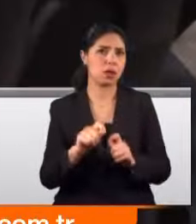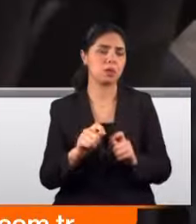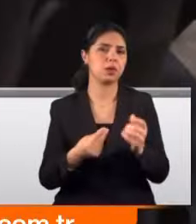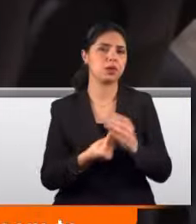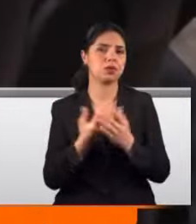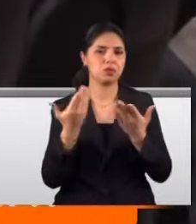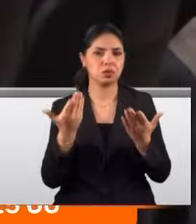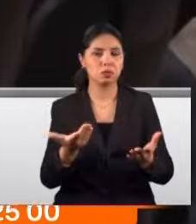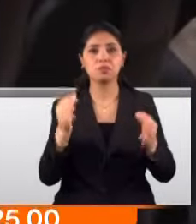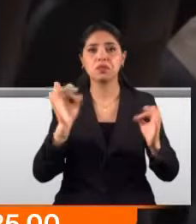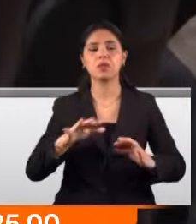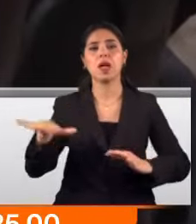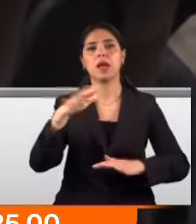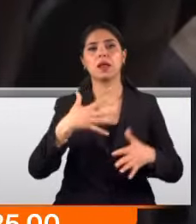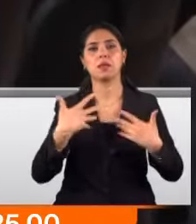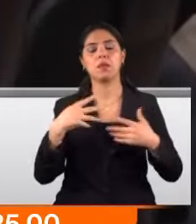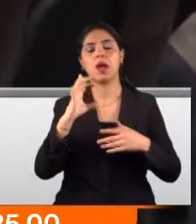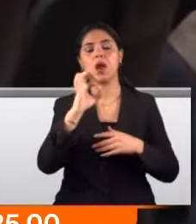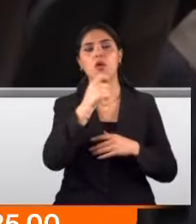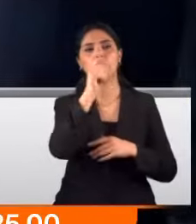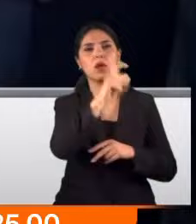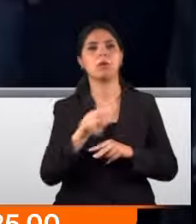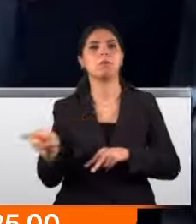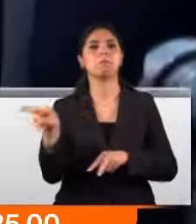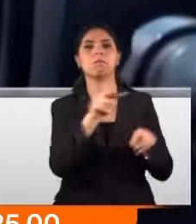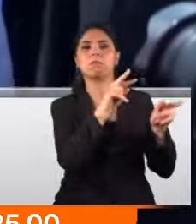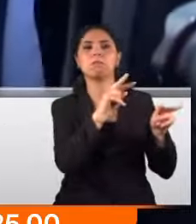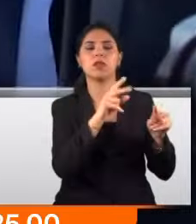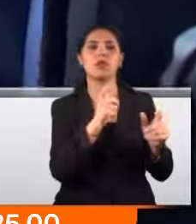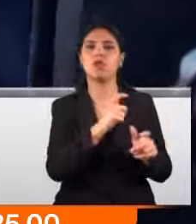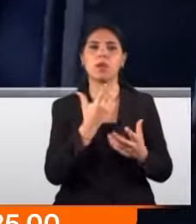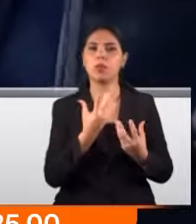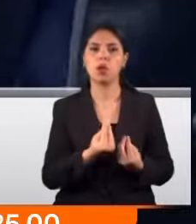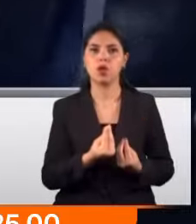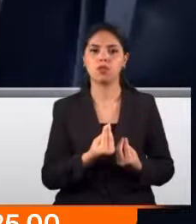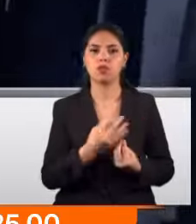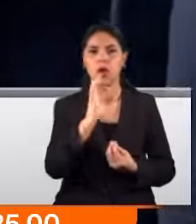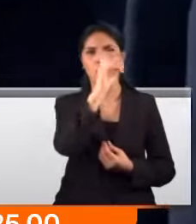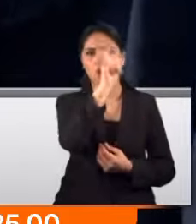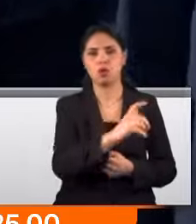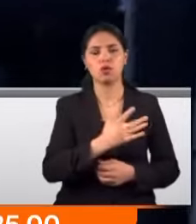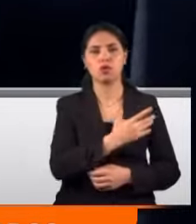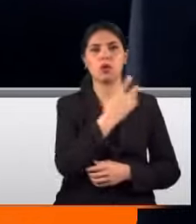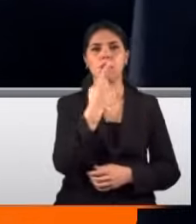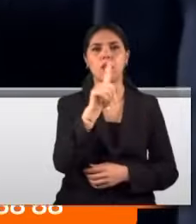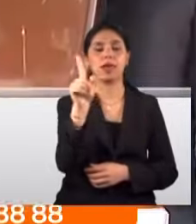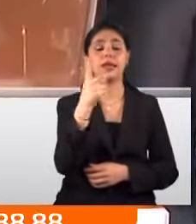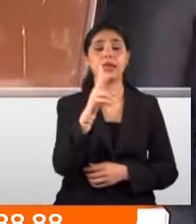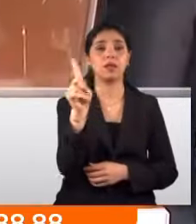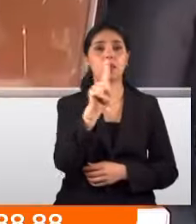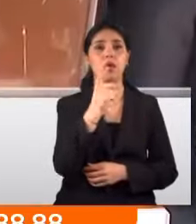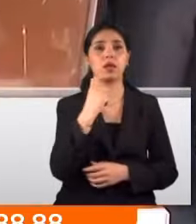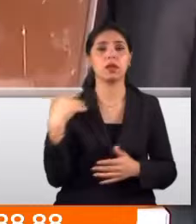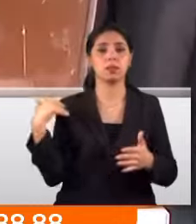çıktı. Gözlerse Genel Başkan Özgür Özel'e çevrildi. Özel, CHP'de 2010 yılından bu yana meclis